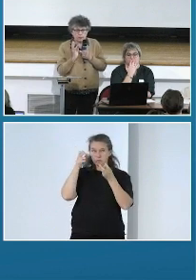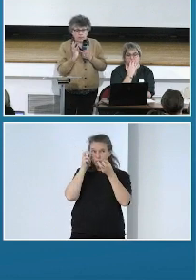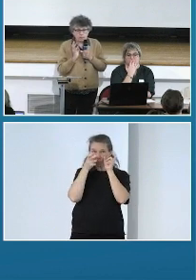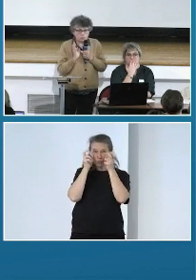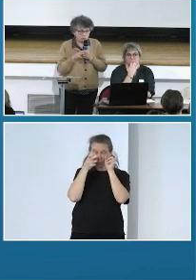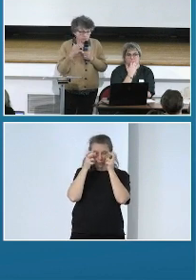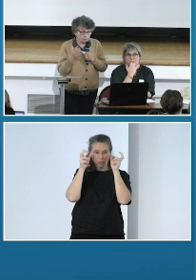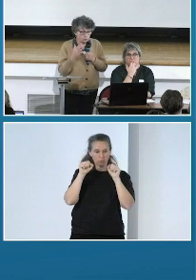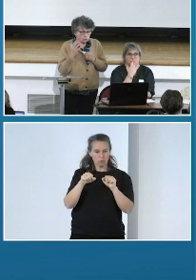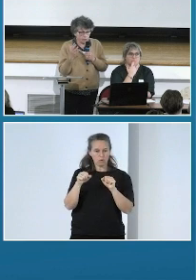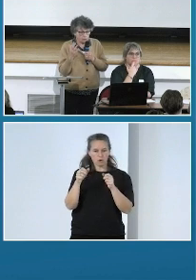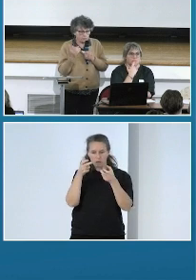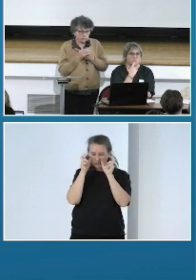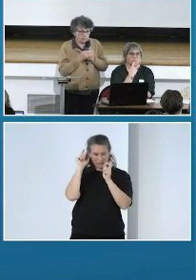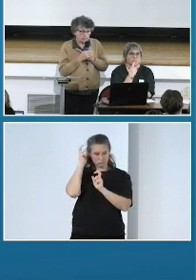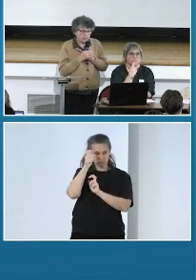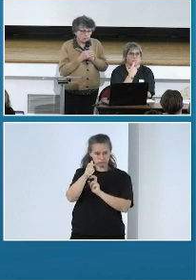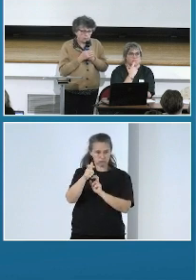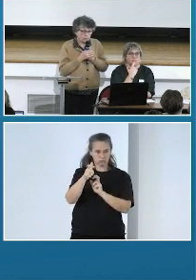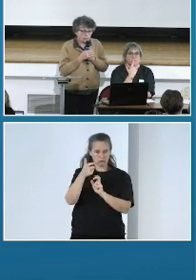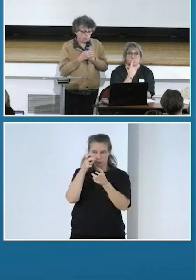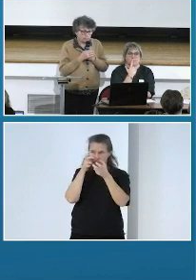bouger de façon cohérente